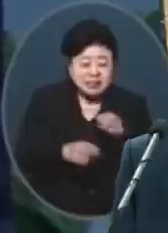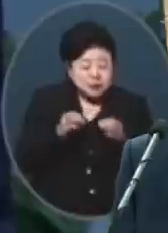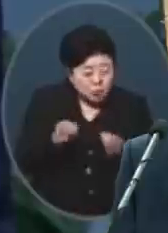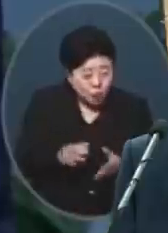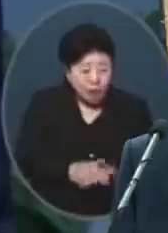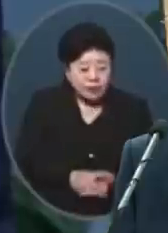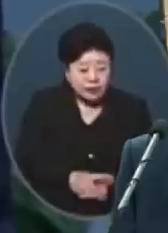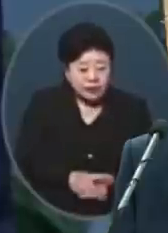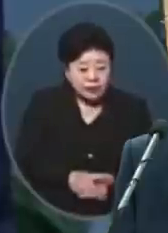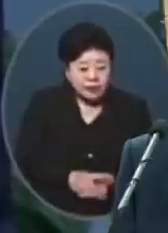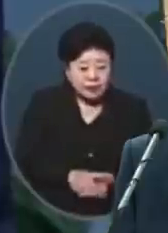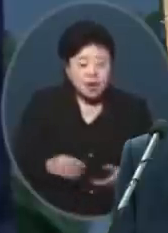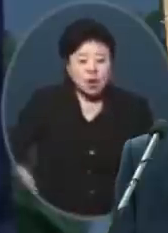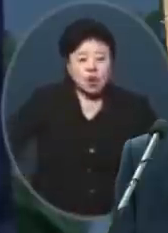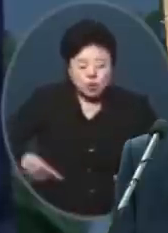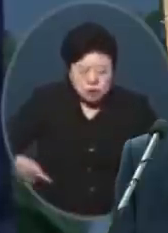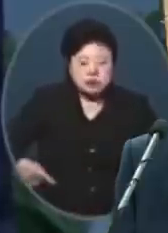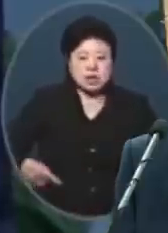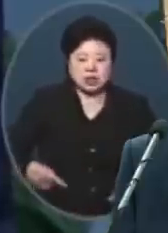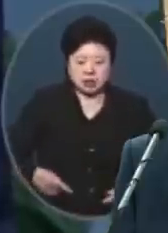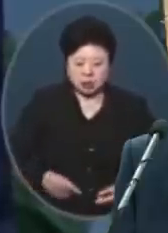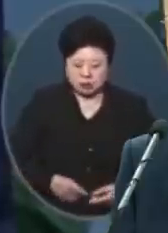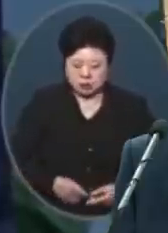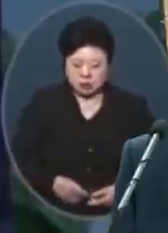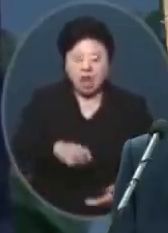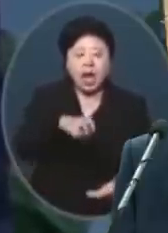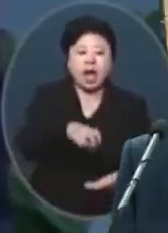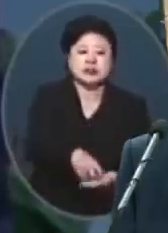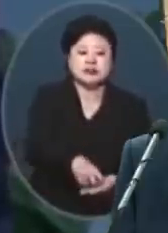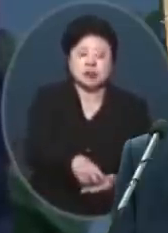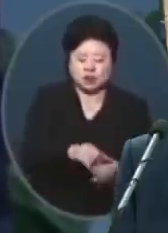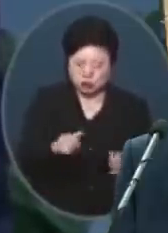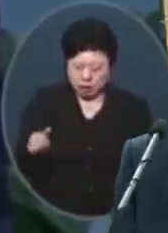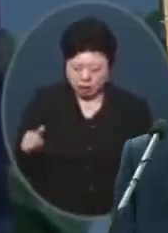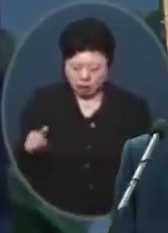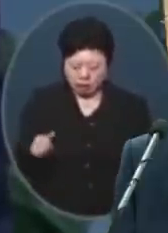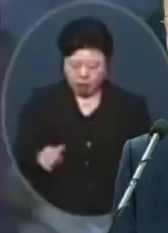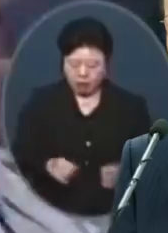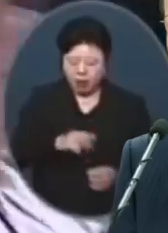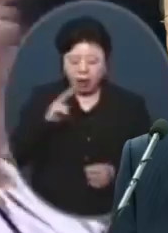20년 동안 휠체어 앉은뱅이에요